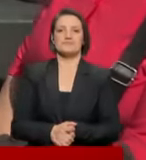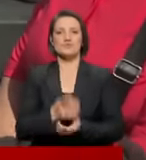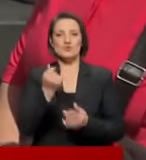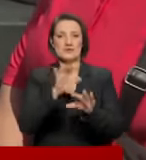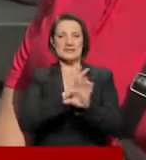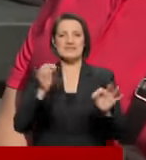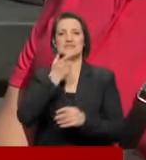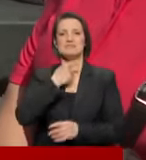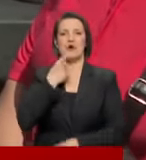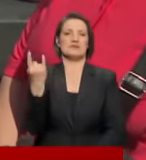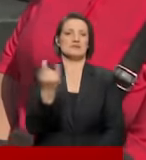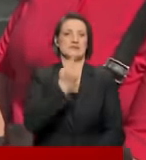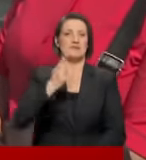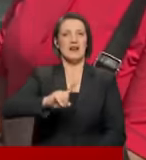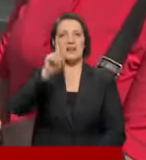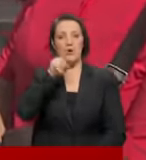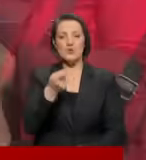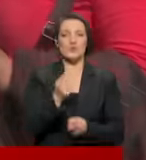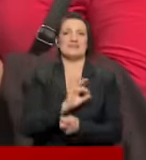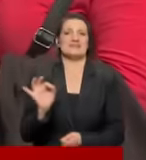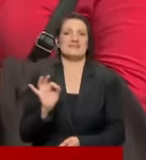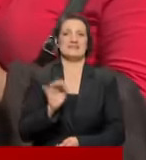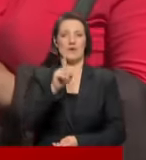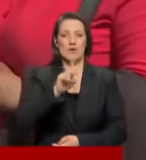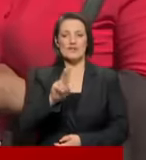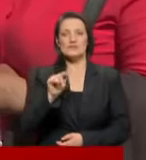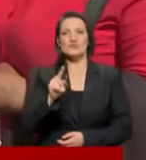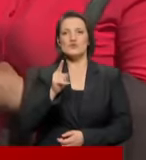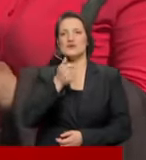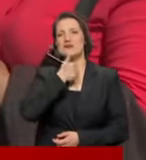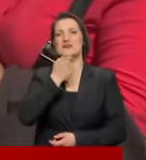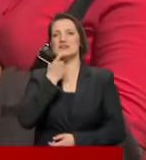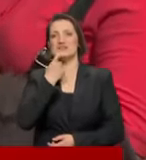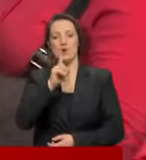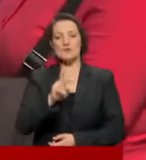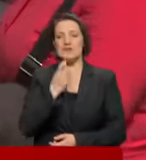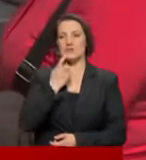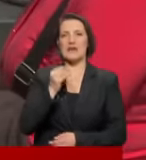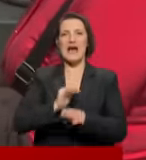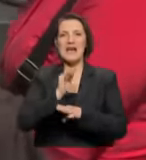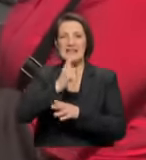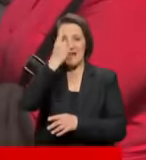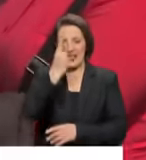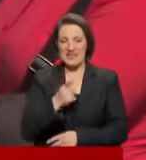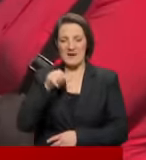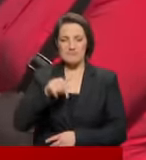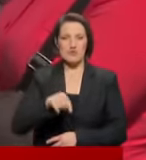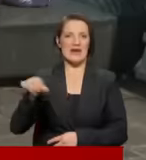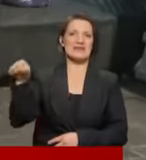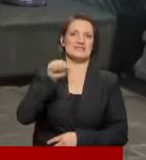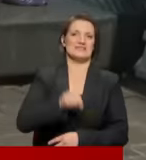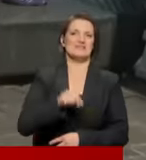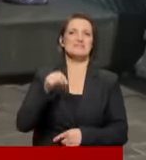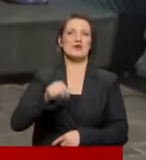Ücretsiz bir boğaz turu yapacağız. Allah'tan o ücretsiz. 17,5 yaşında oğlum 18 yaşına girecek. Hayatında ilk kez buraya